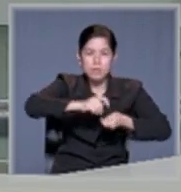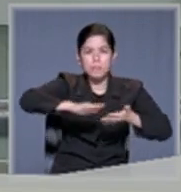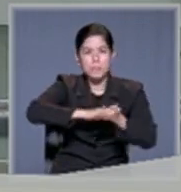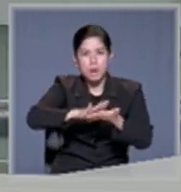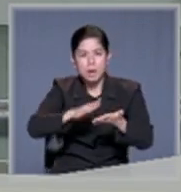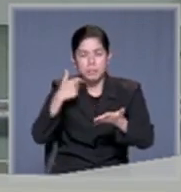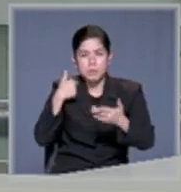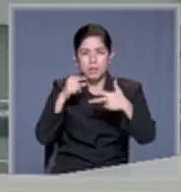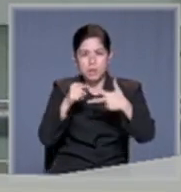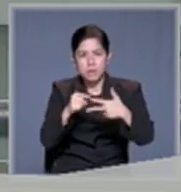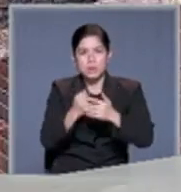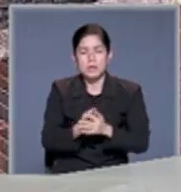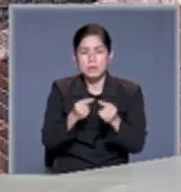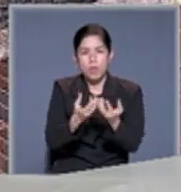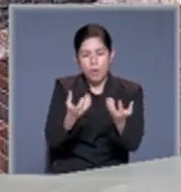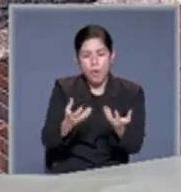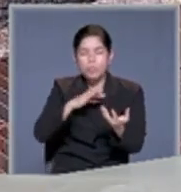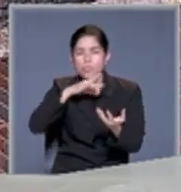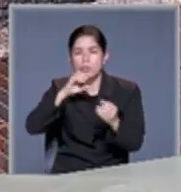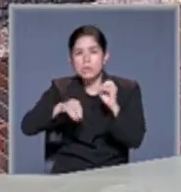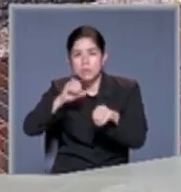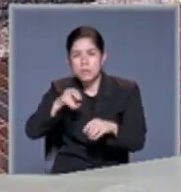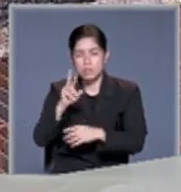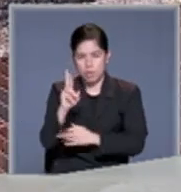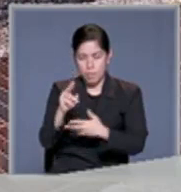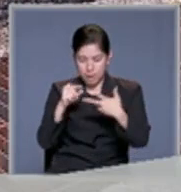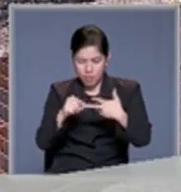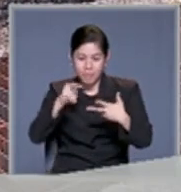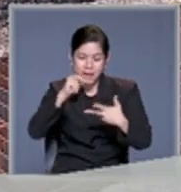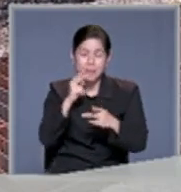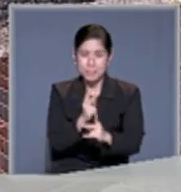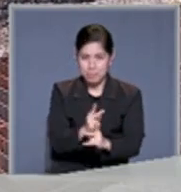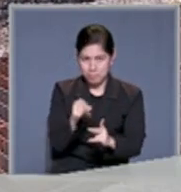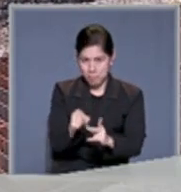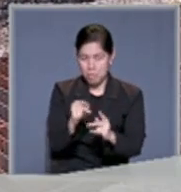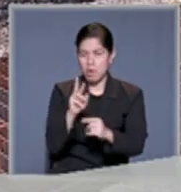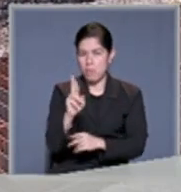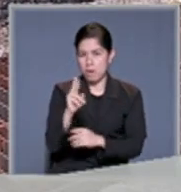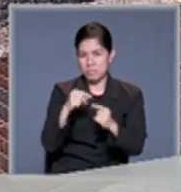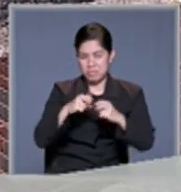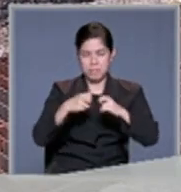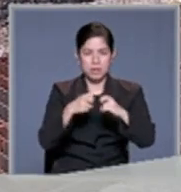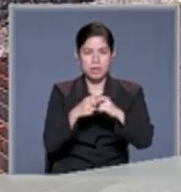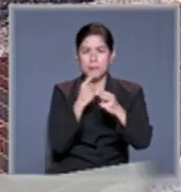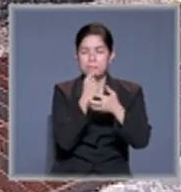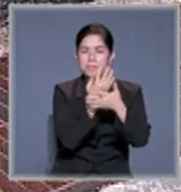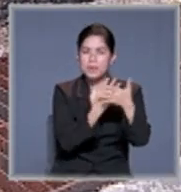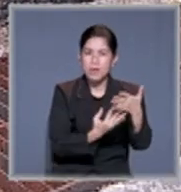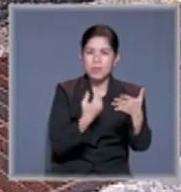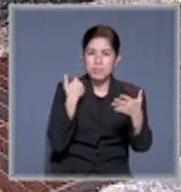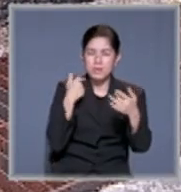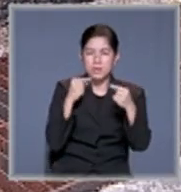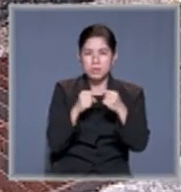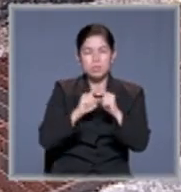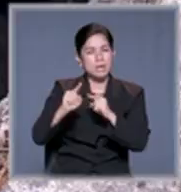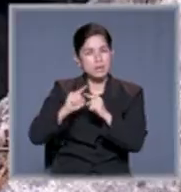และเก็บน้ำปิดฝามิดชิดช่วยป้องกันยุงลายวางไข่และเป็นที่เพาะพันธุ์ต้นเหตุของโรคไข้เลือดออกโรคไข้ปวดข้อ